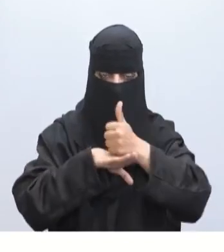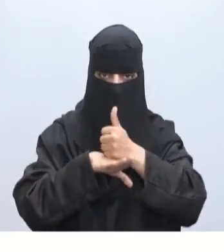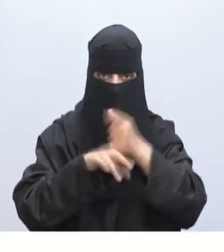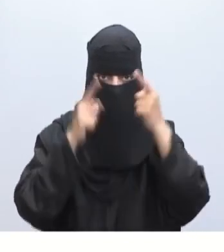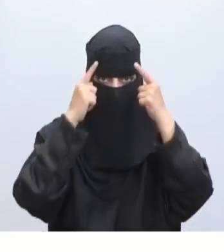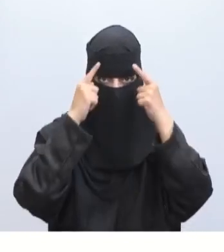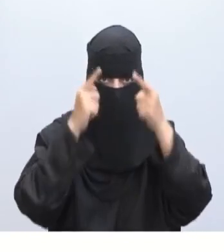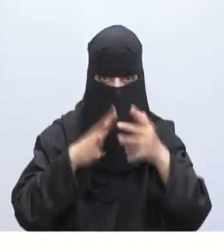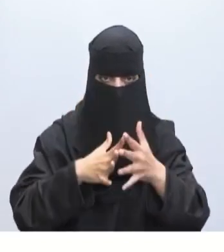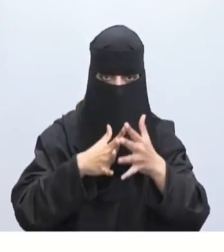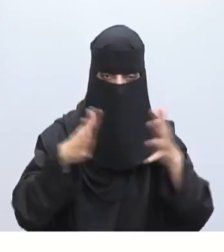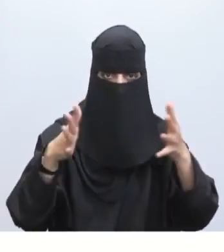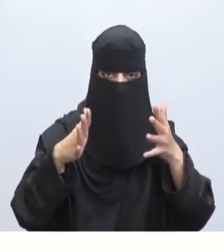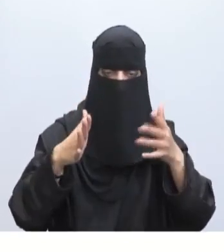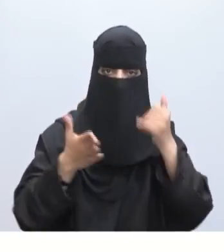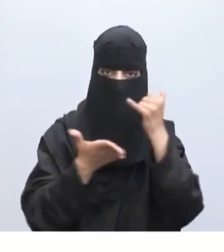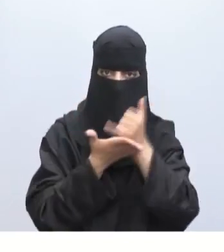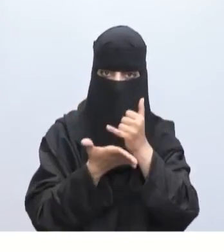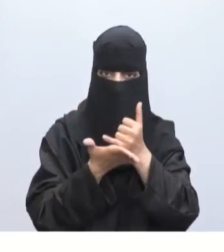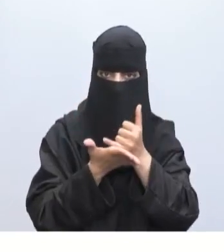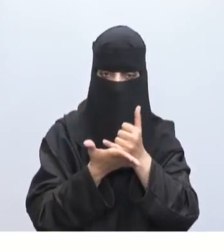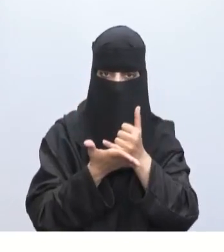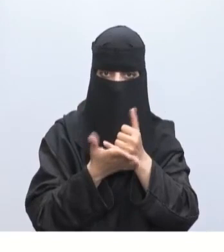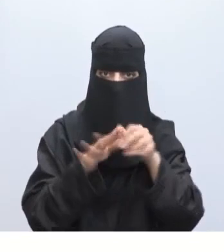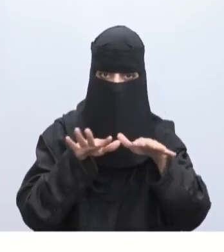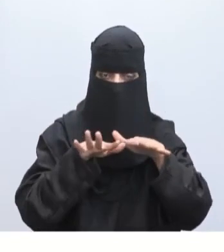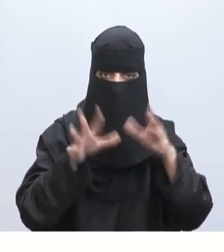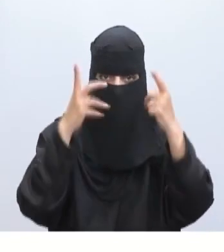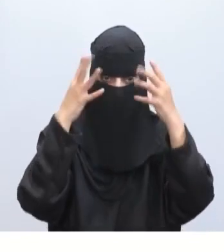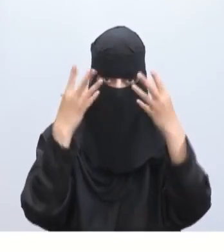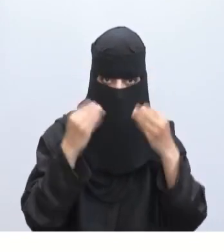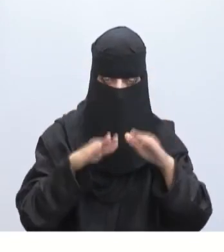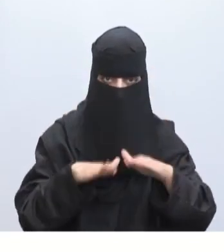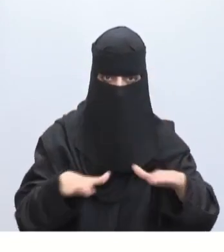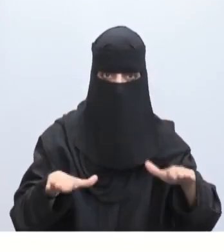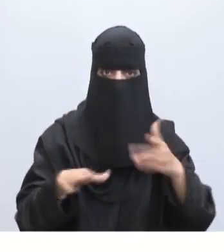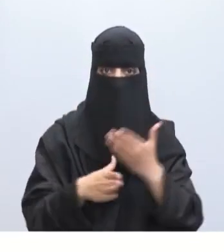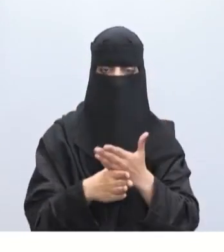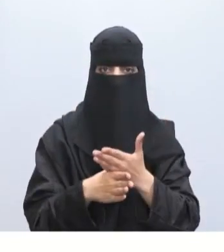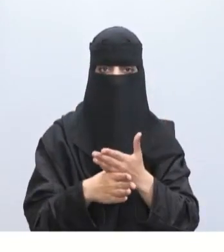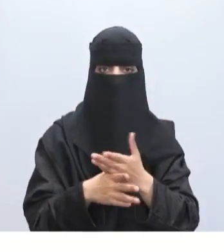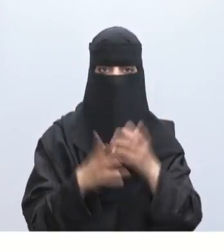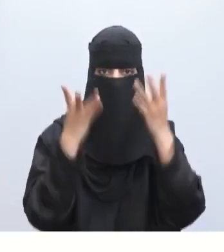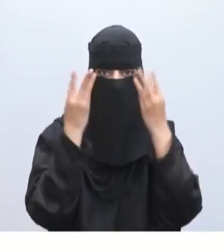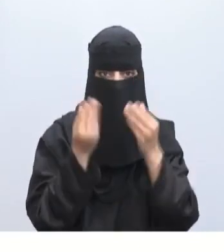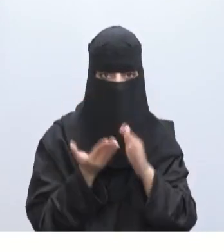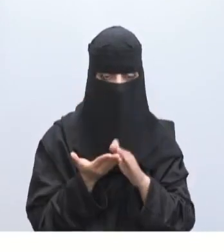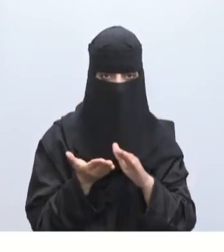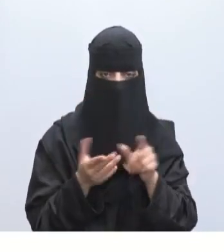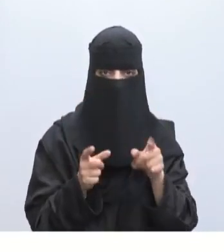عظيمه قائمه على نشر الامن والامان والاستقرار